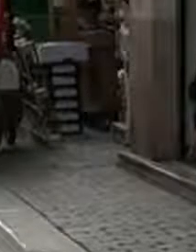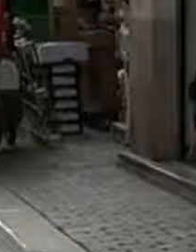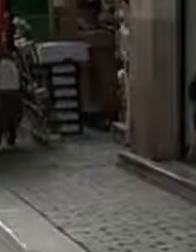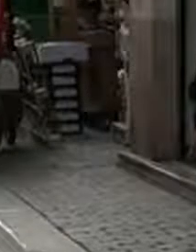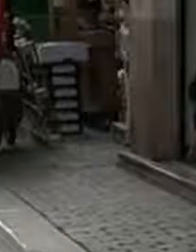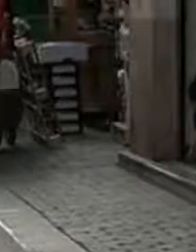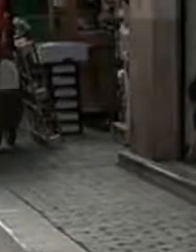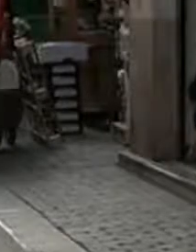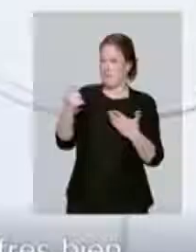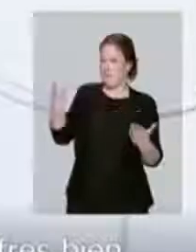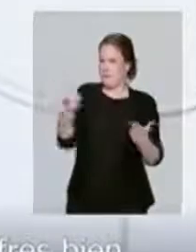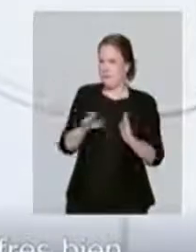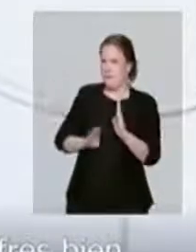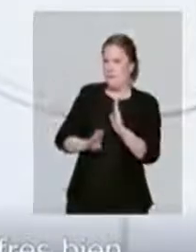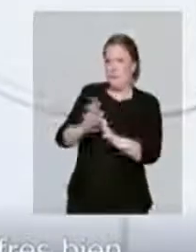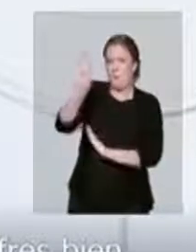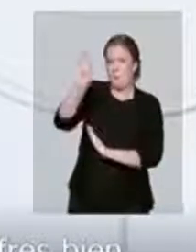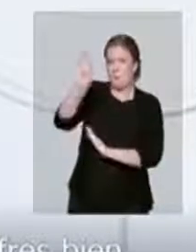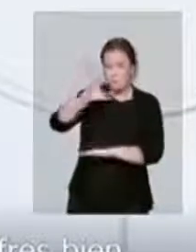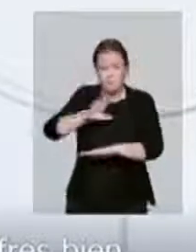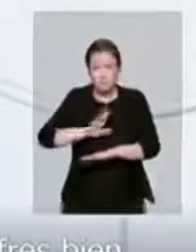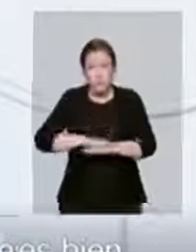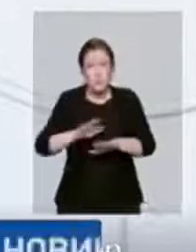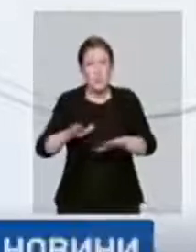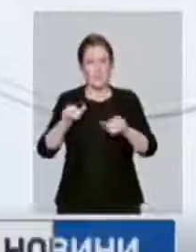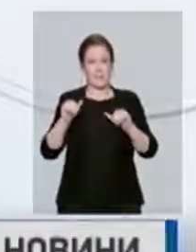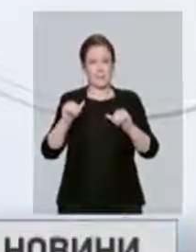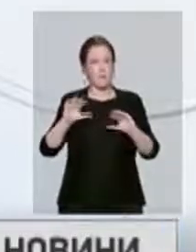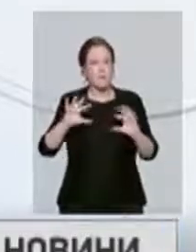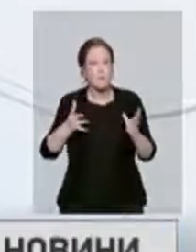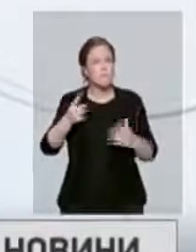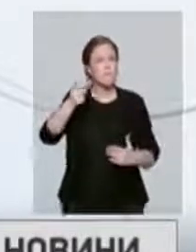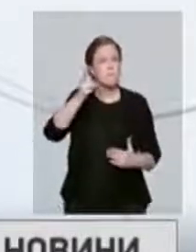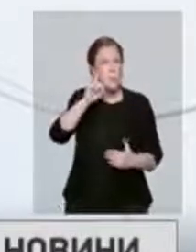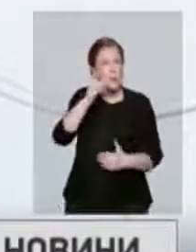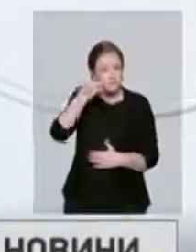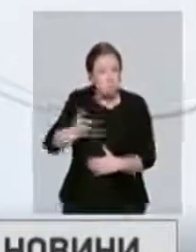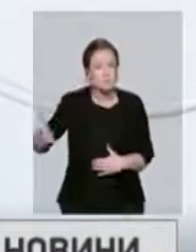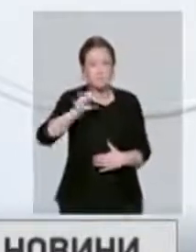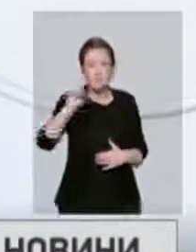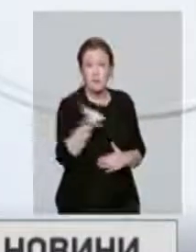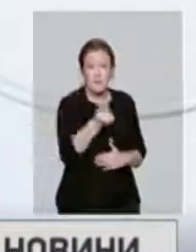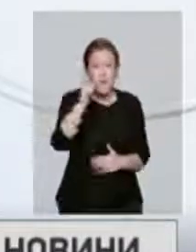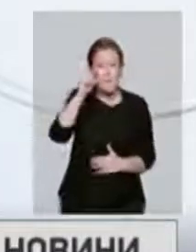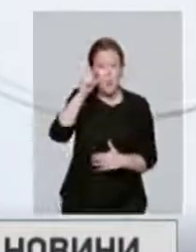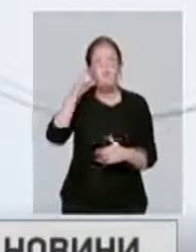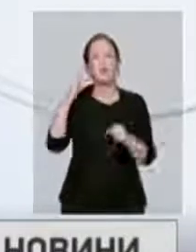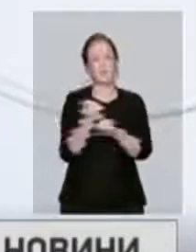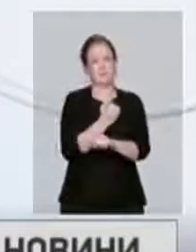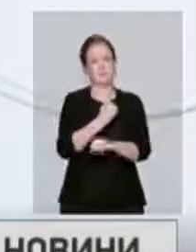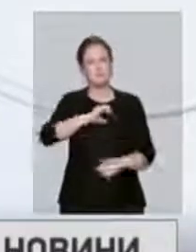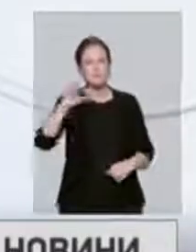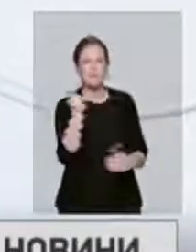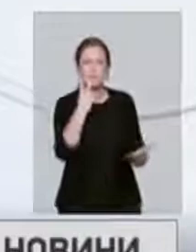магазини вже зможуть працювати. Під час мого останнього звернення ми були переконані, що цифри значно зростуть, але